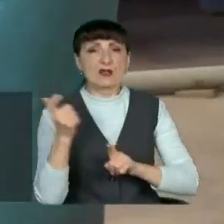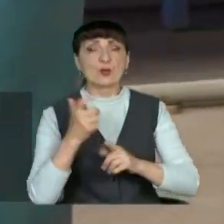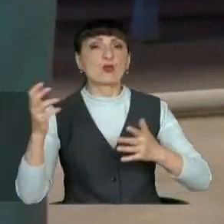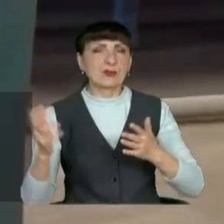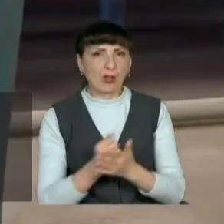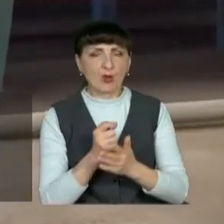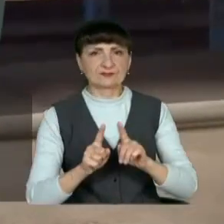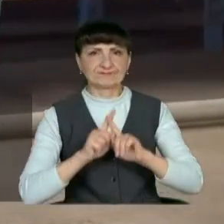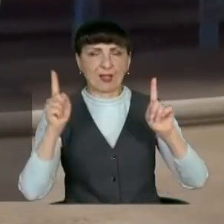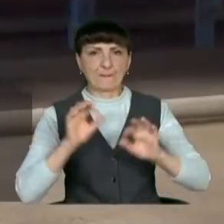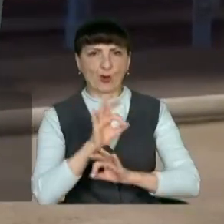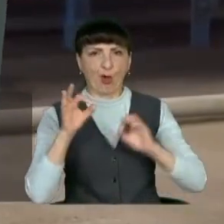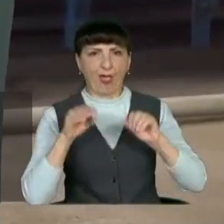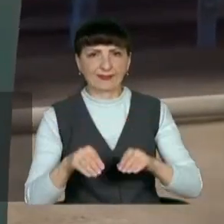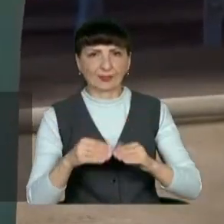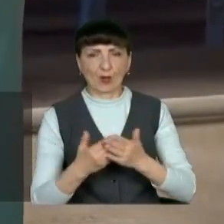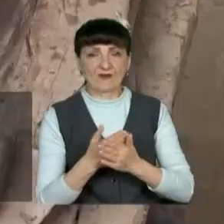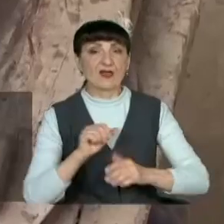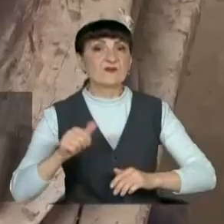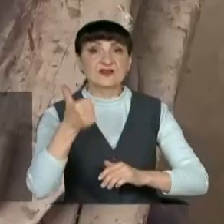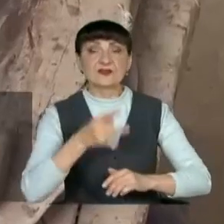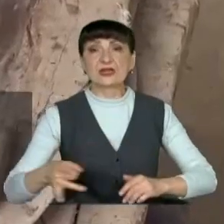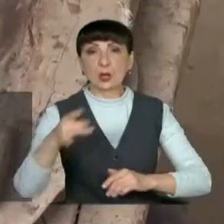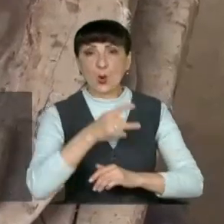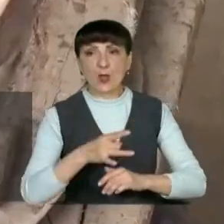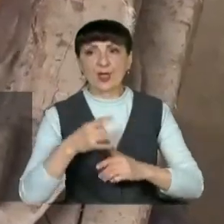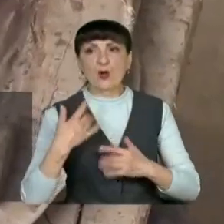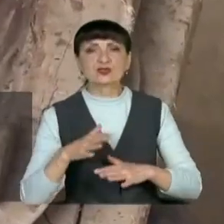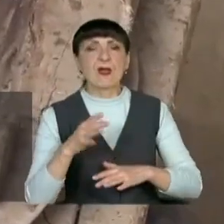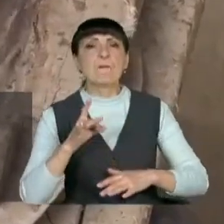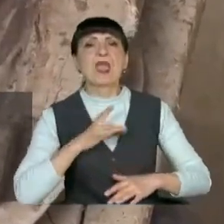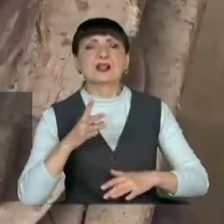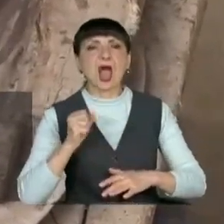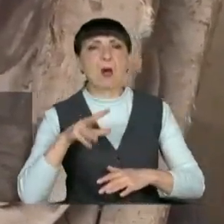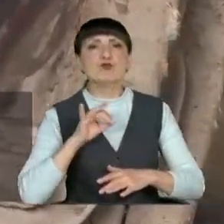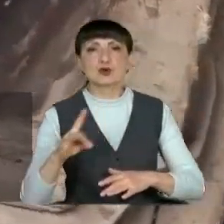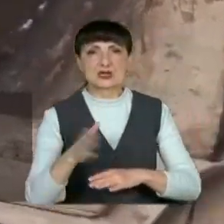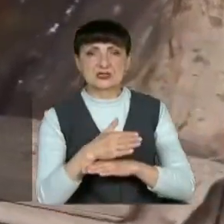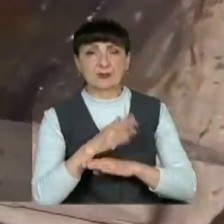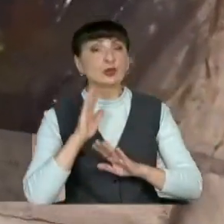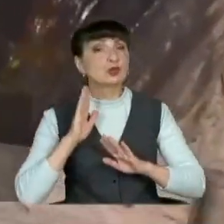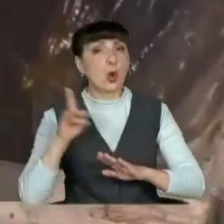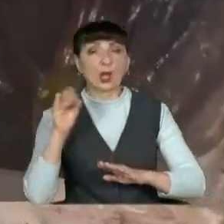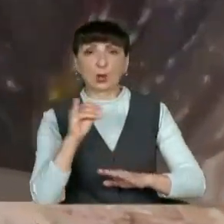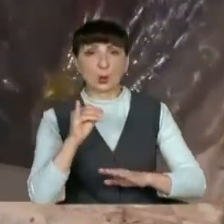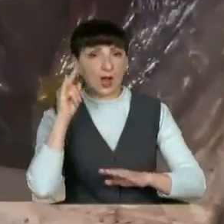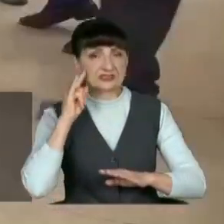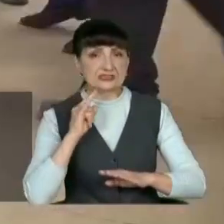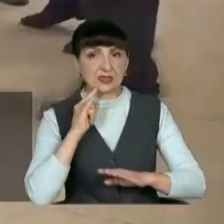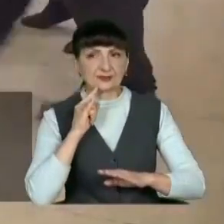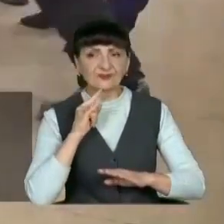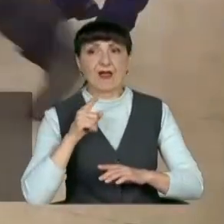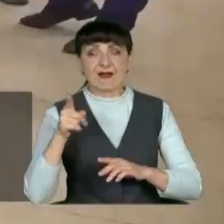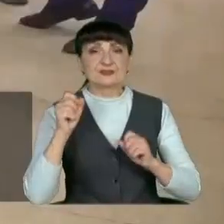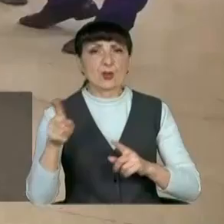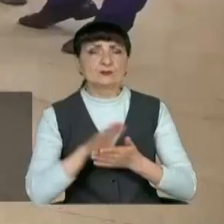запускать инновационные проекты. К примеру, впервые в регионе акклиматизировали белого амура. Он раньше водился только на юге страны. Санитар